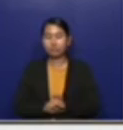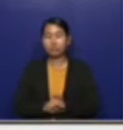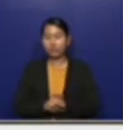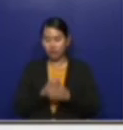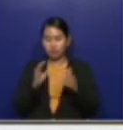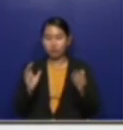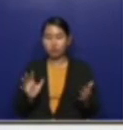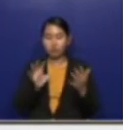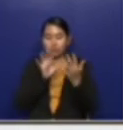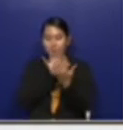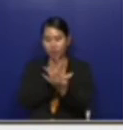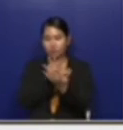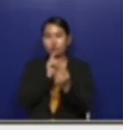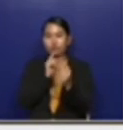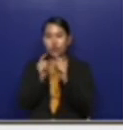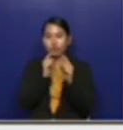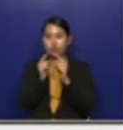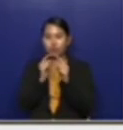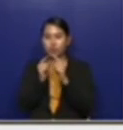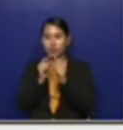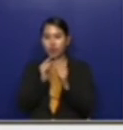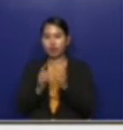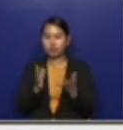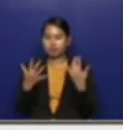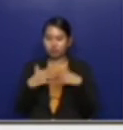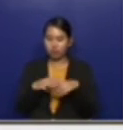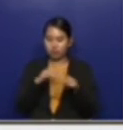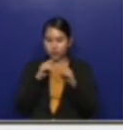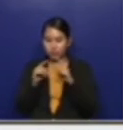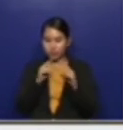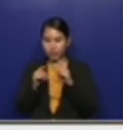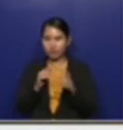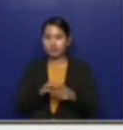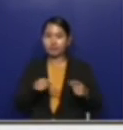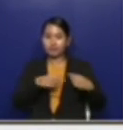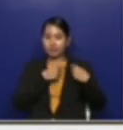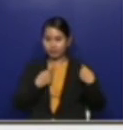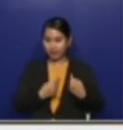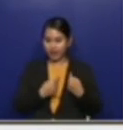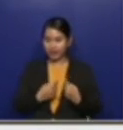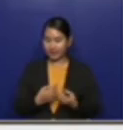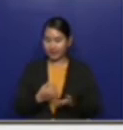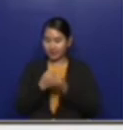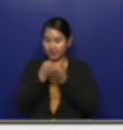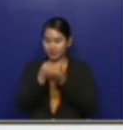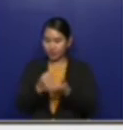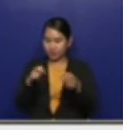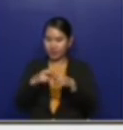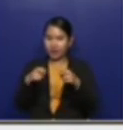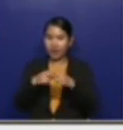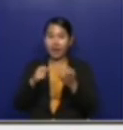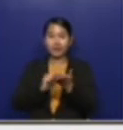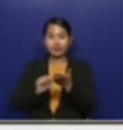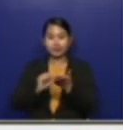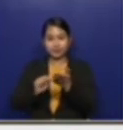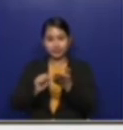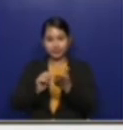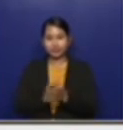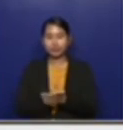ากันเรื่องนี้เพื่อรวมตัวรวมใจไปแก้วิกฤตของชาติโดยเฉพาะ